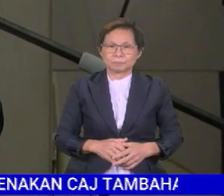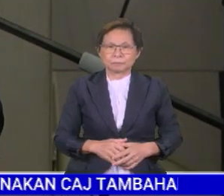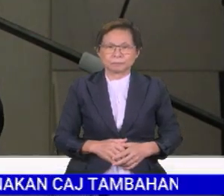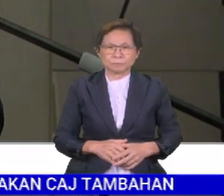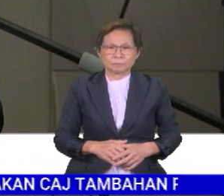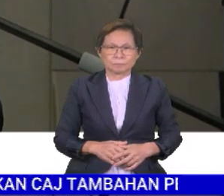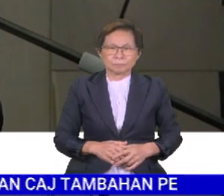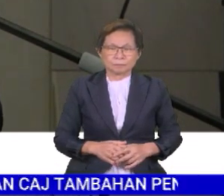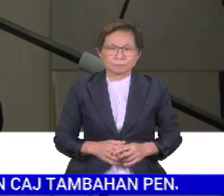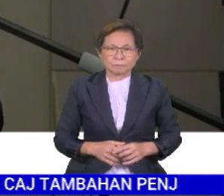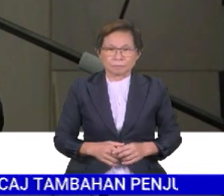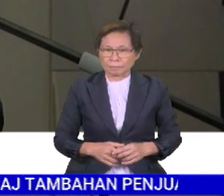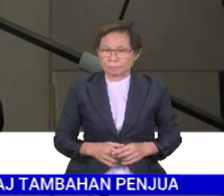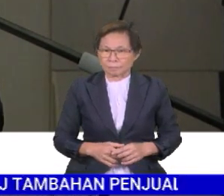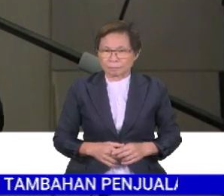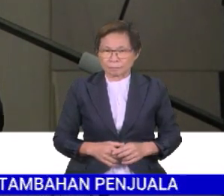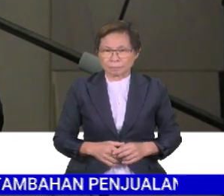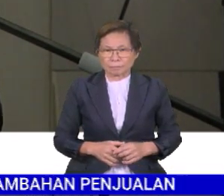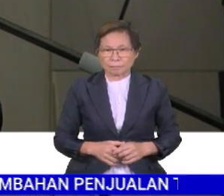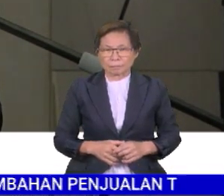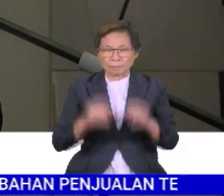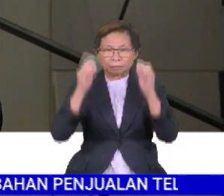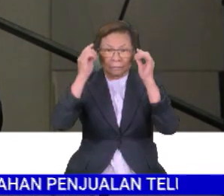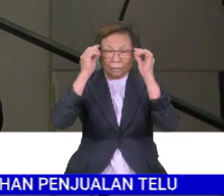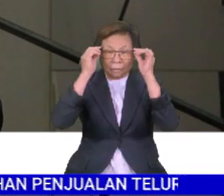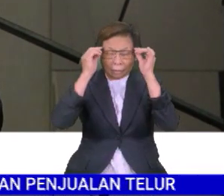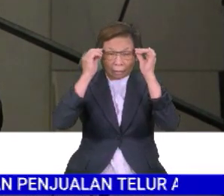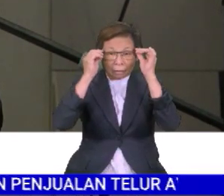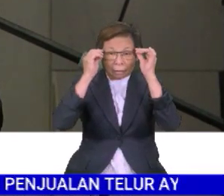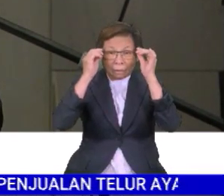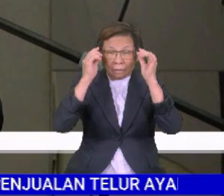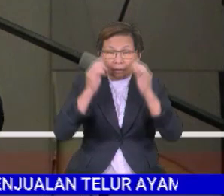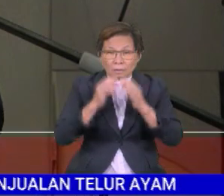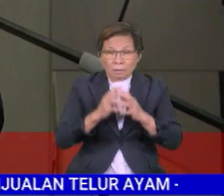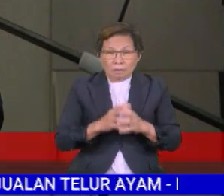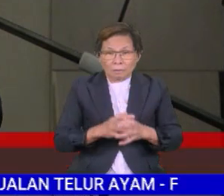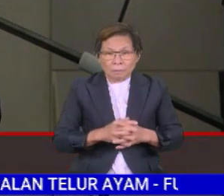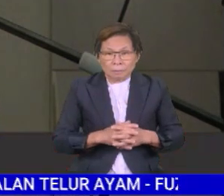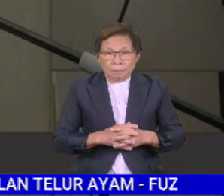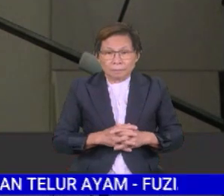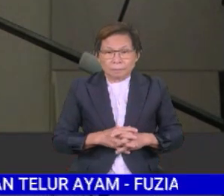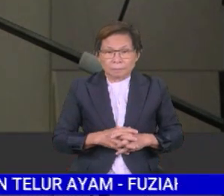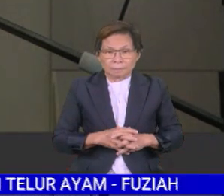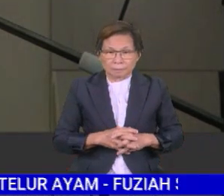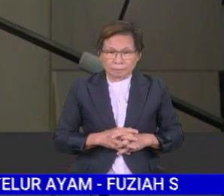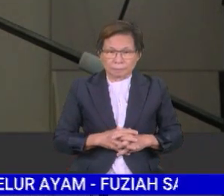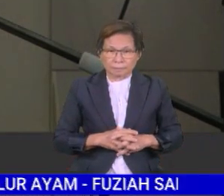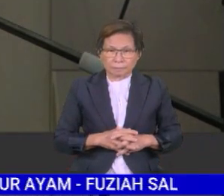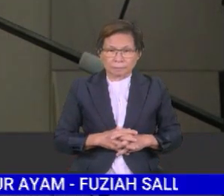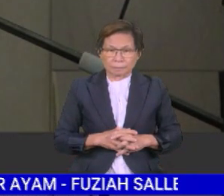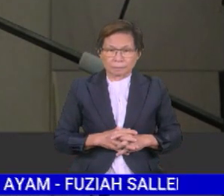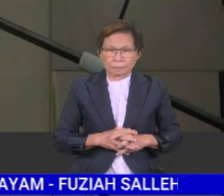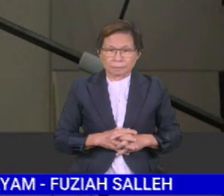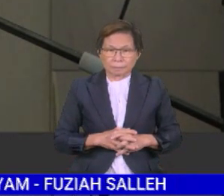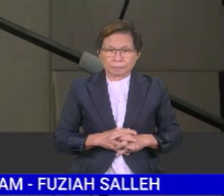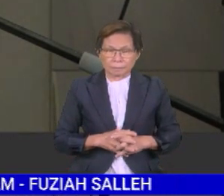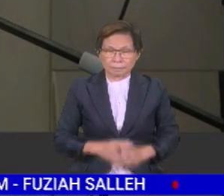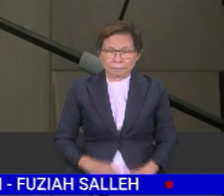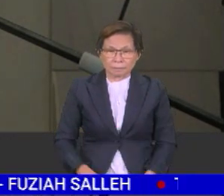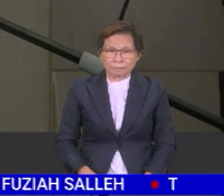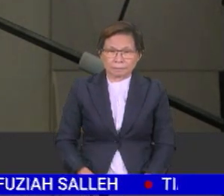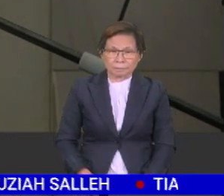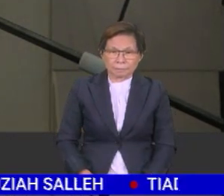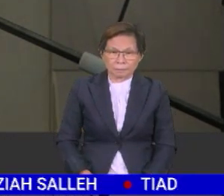ICC has so far implemented various positions of cartels and monopolies that has resulted